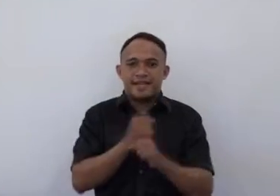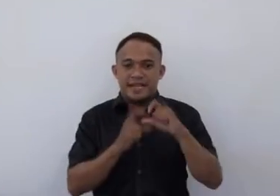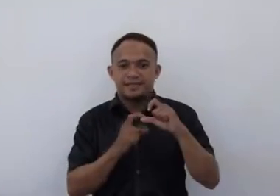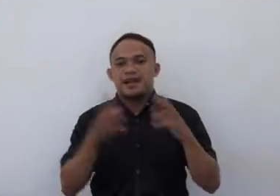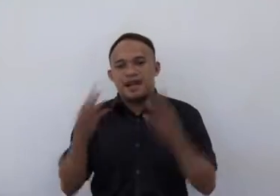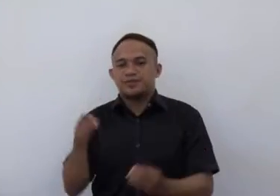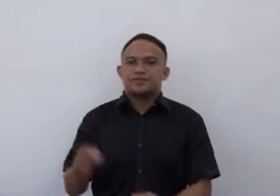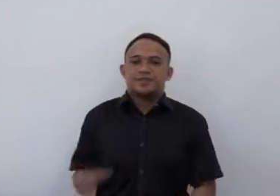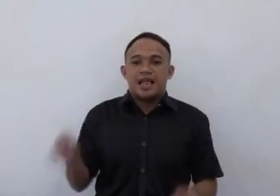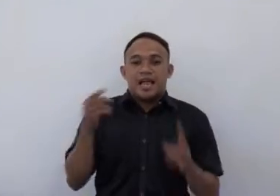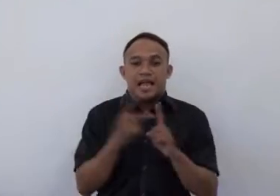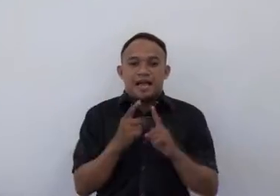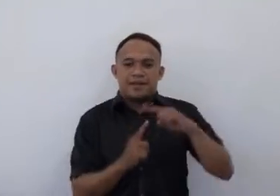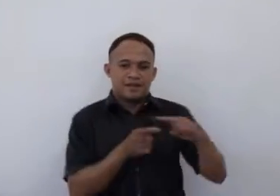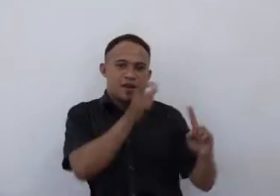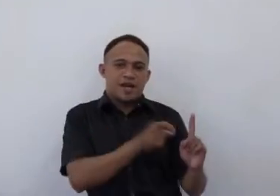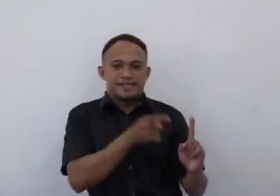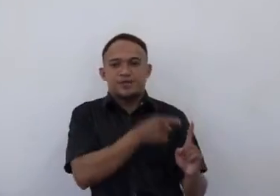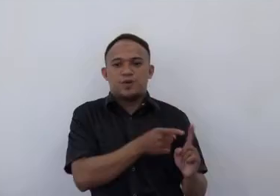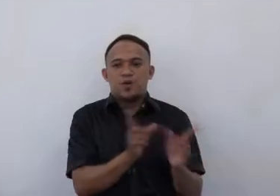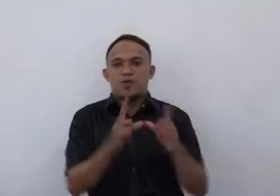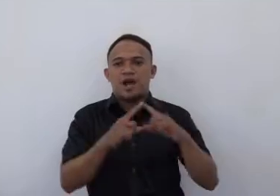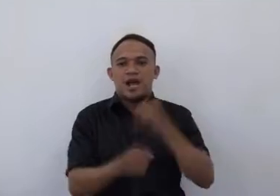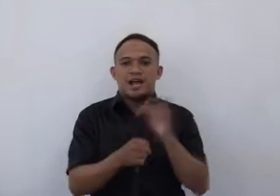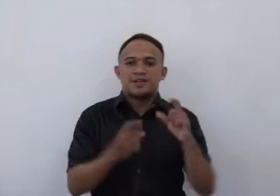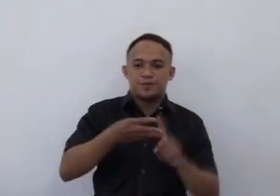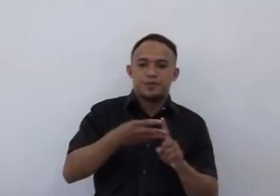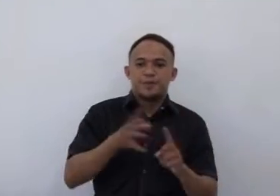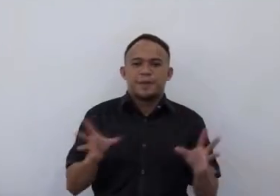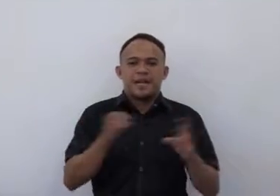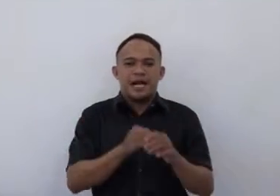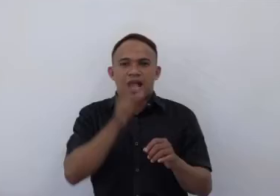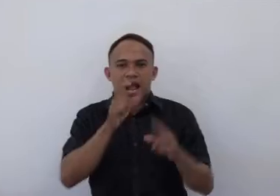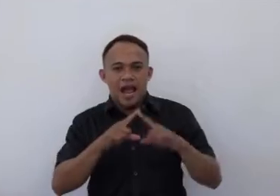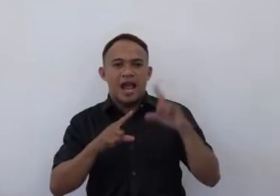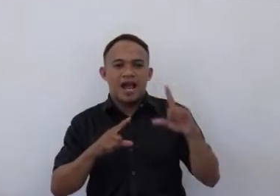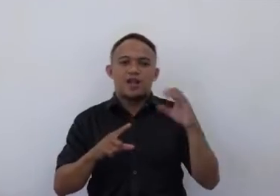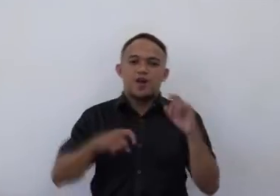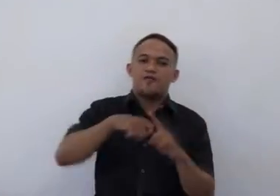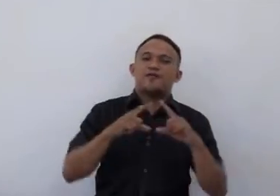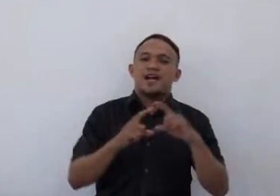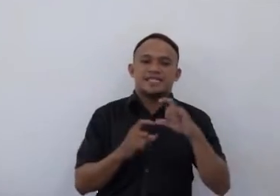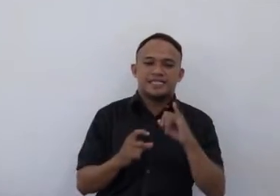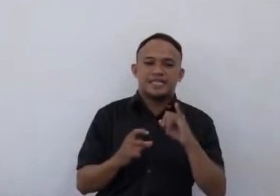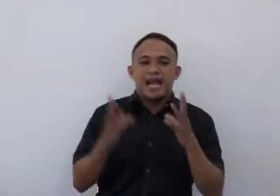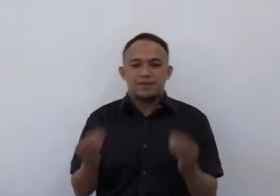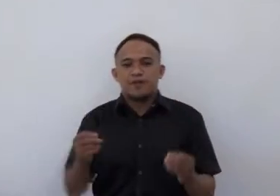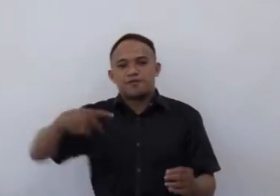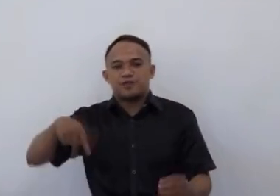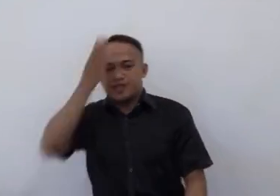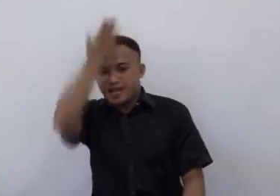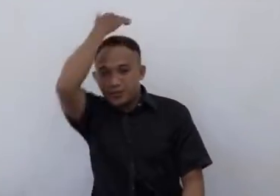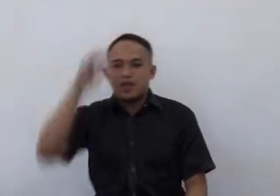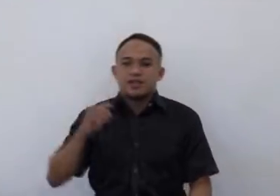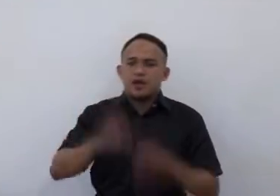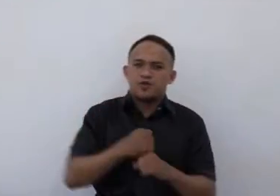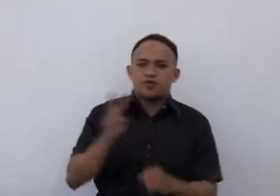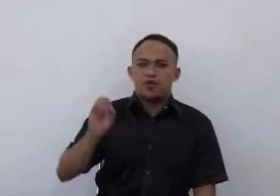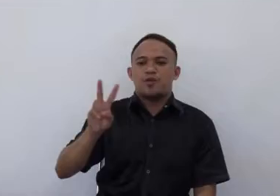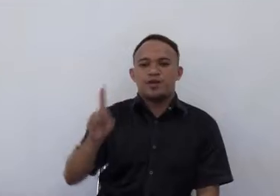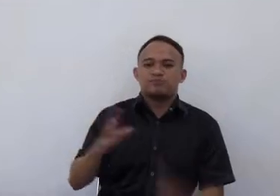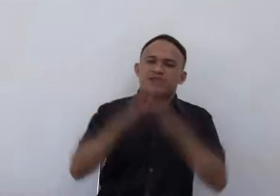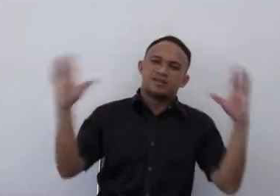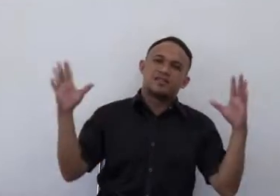dana desa di Provinsi Gorontalo tahun 2021 sebesar 639 miliar